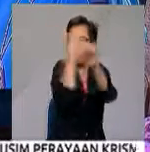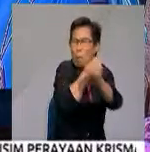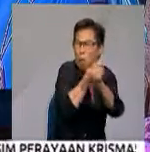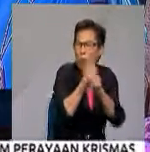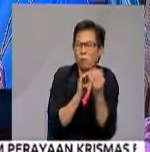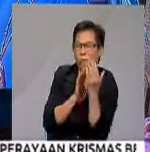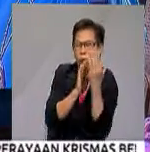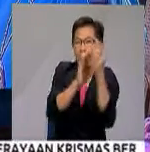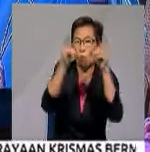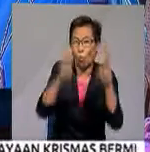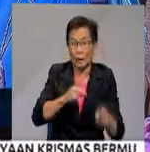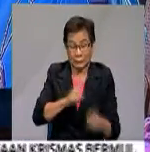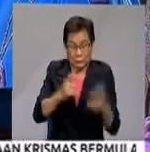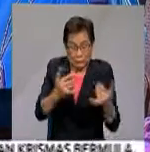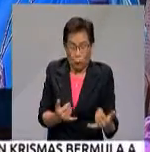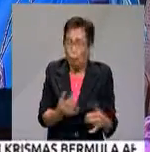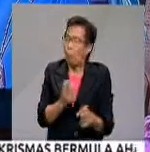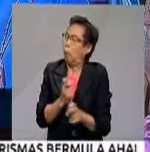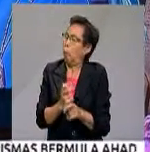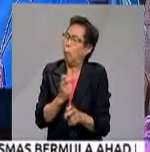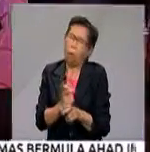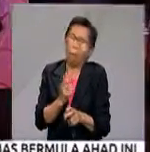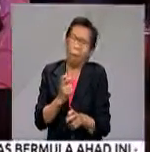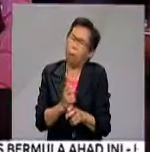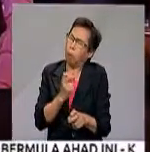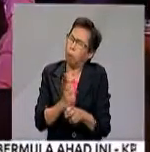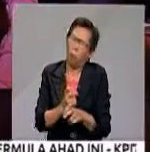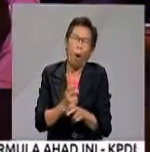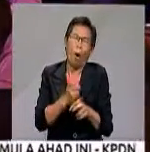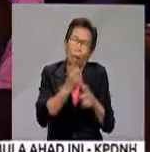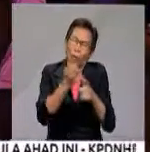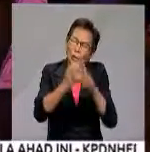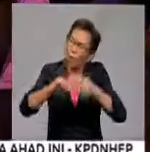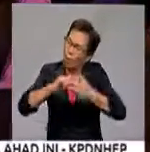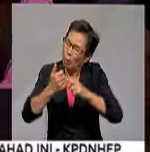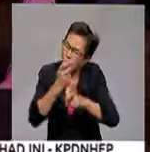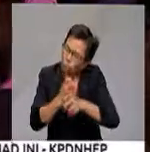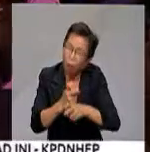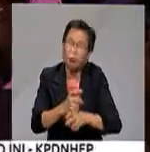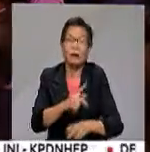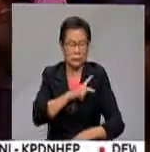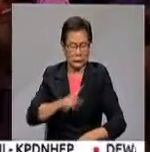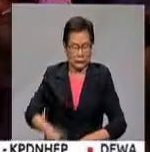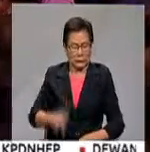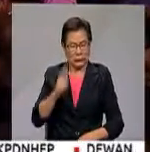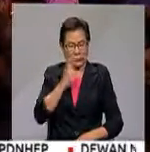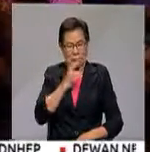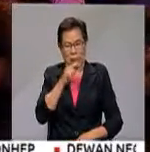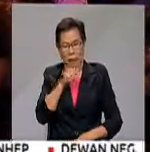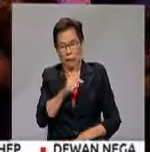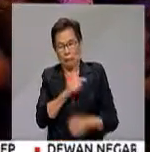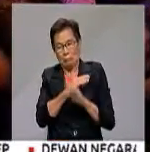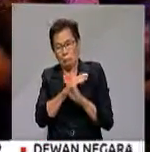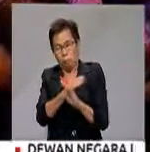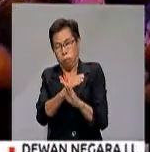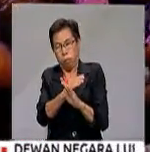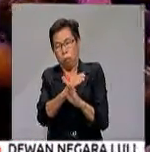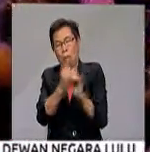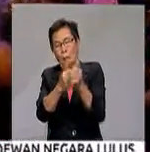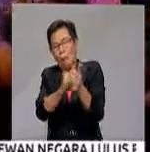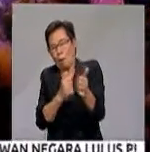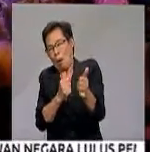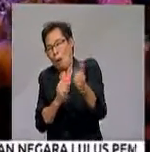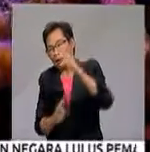dihadapi umat Islam hari ini tidak mudah ditangani atau diselesaikan, baginda tidak mahu ia menjadi kekangan dalam